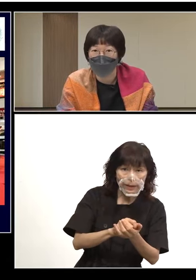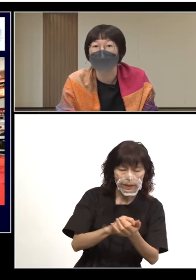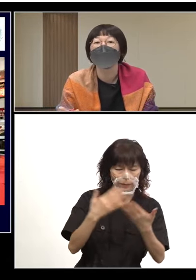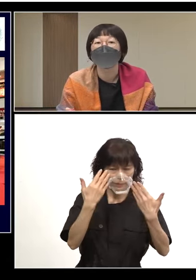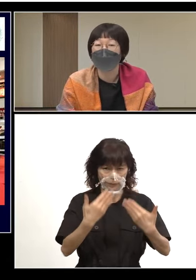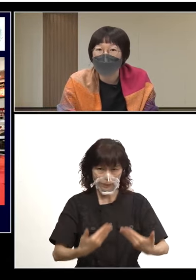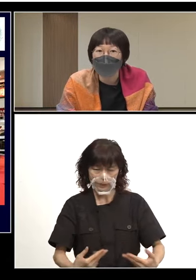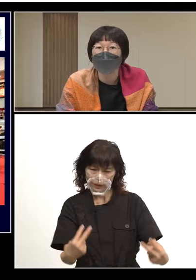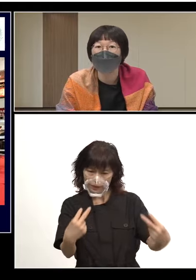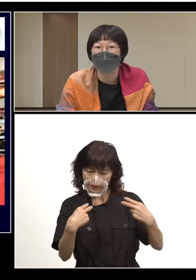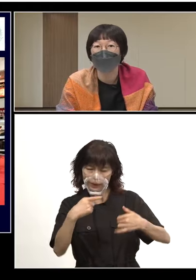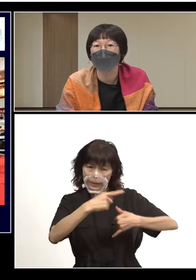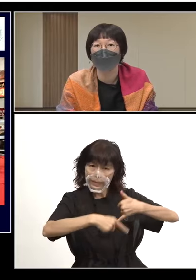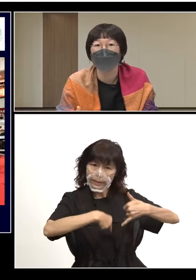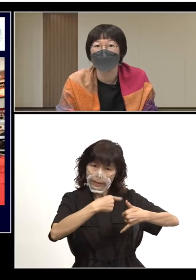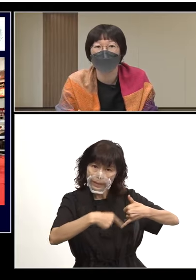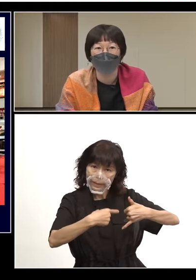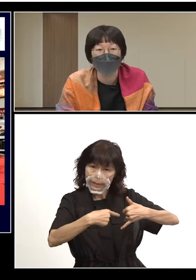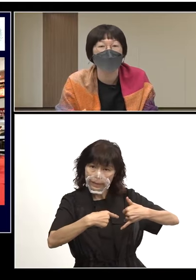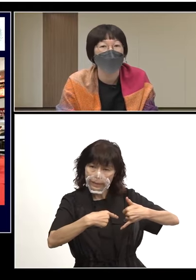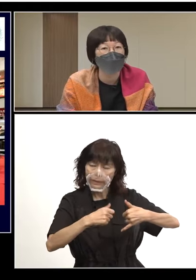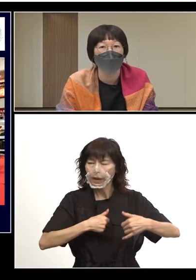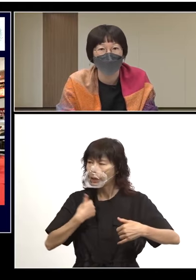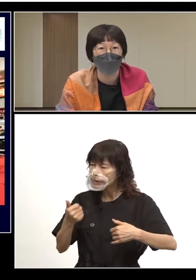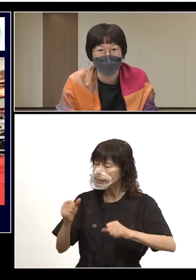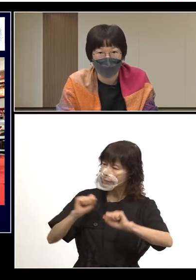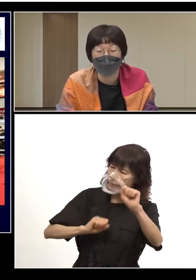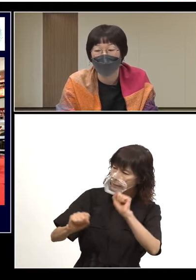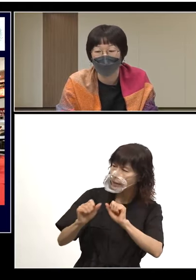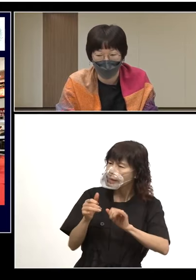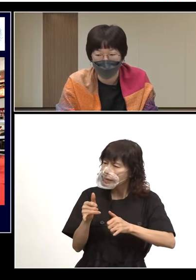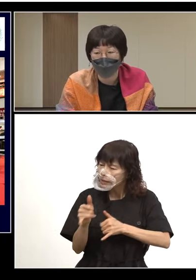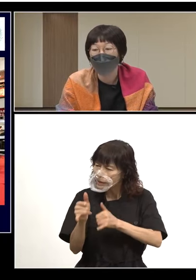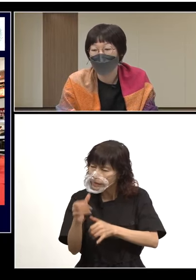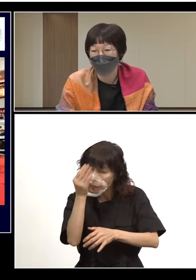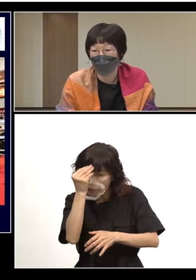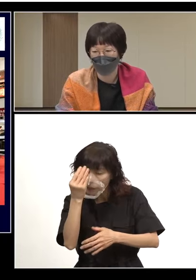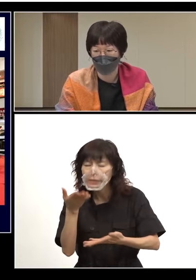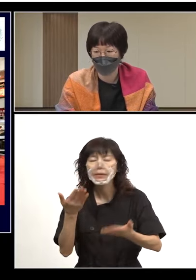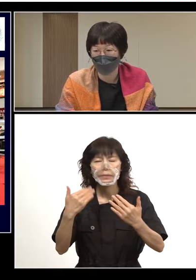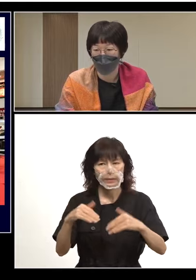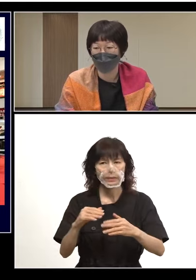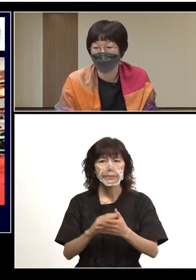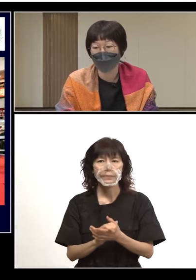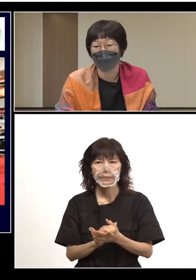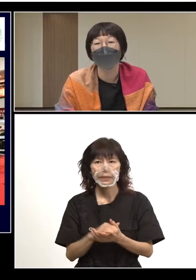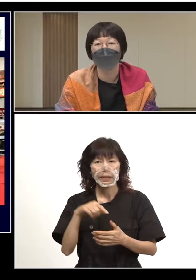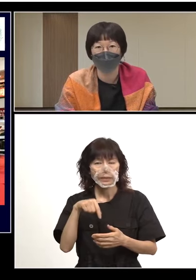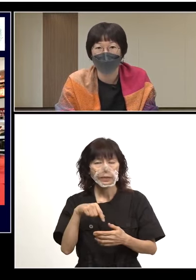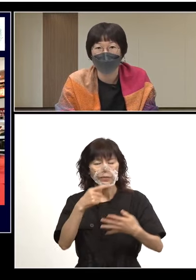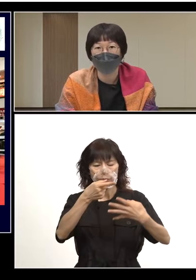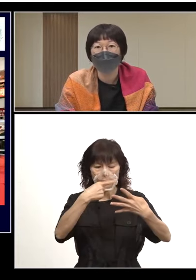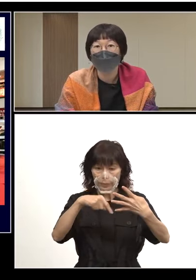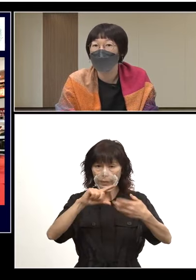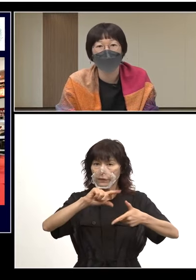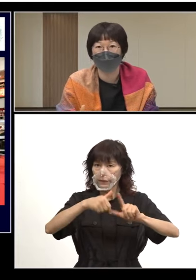外邊你睇到個身體，可能你跟住個老師嘅一啲動作形態去學習。咁但係我哋頭先講嘅呢幾個舞蹈